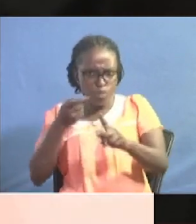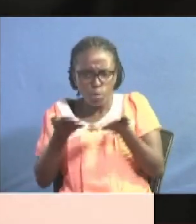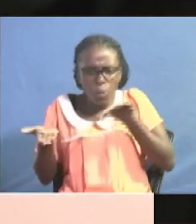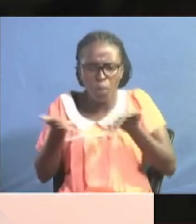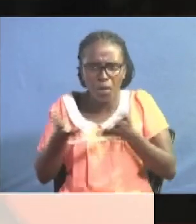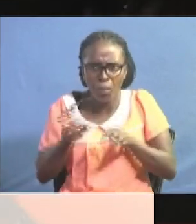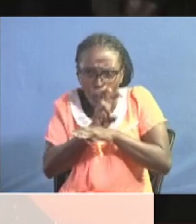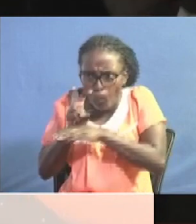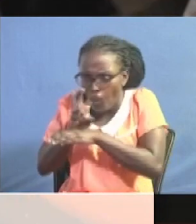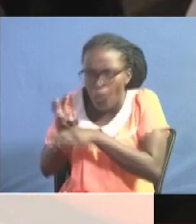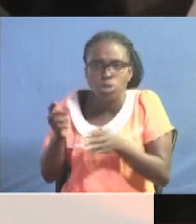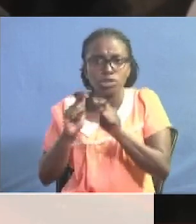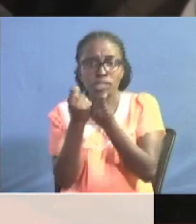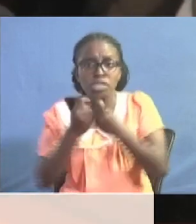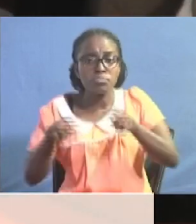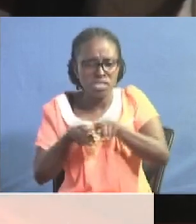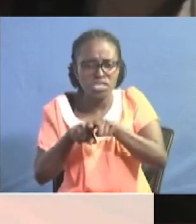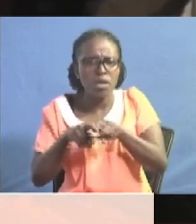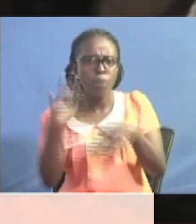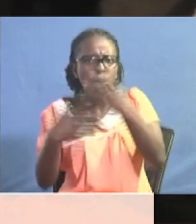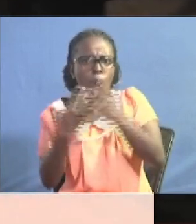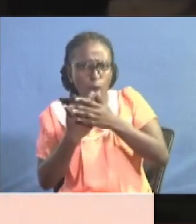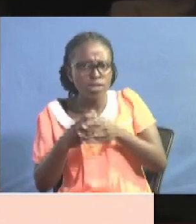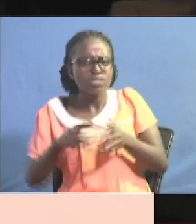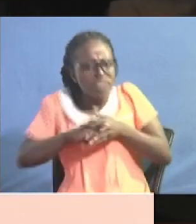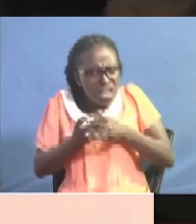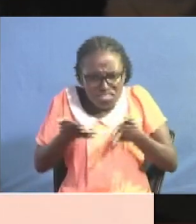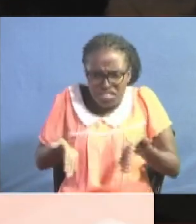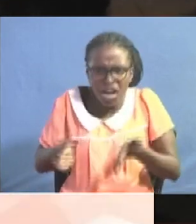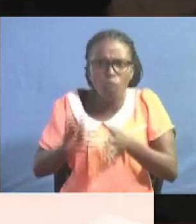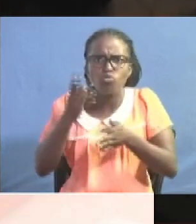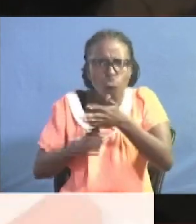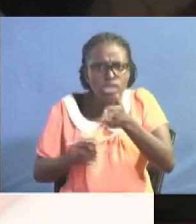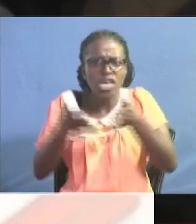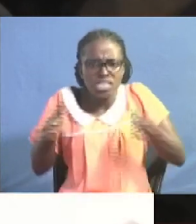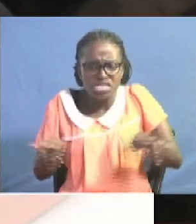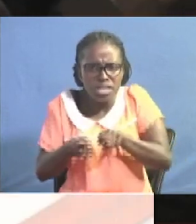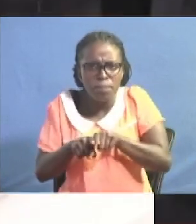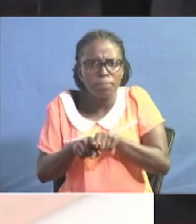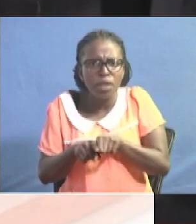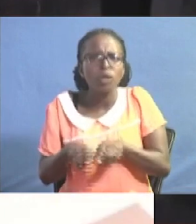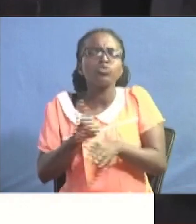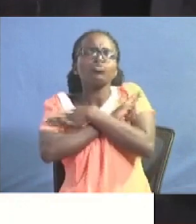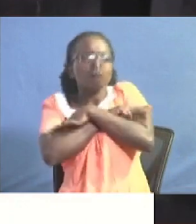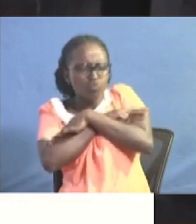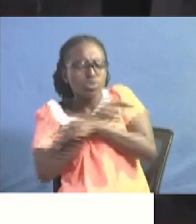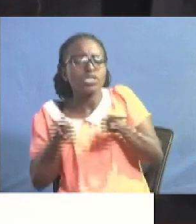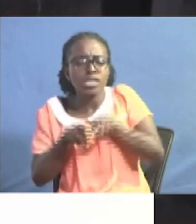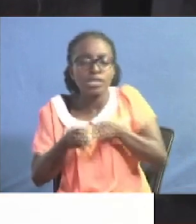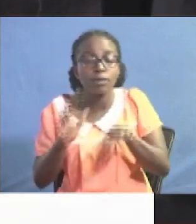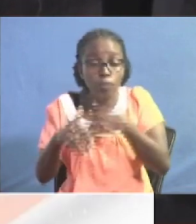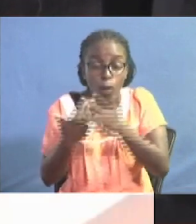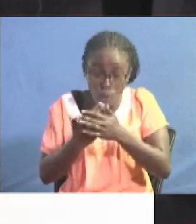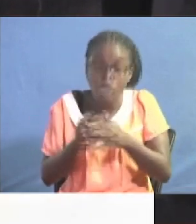please tuchunguze tujue moto imetoka wapi na imeanzishwa na nini. Kwa hivyo tunaomba kwa heshima tuwe mwe watulivu tafadhali. Vile vile,